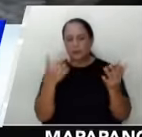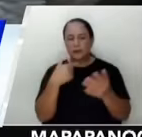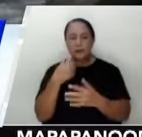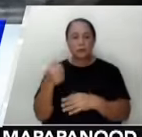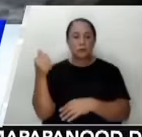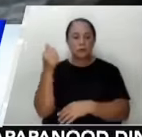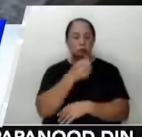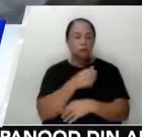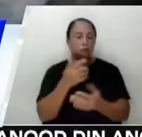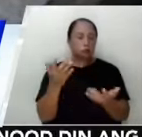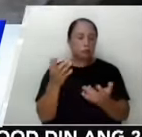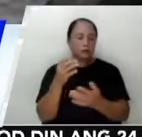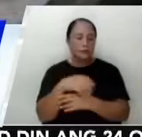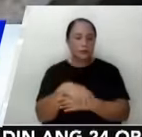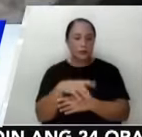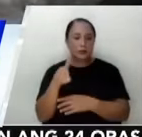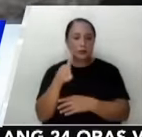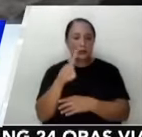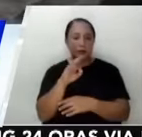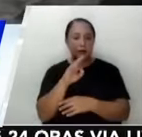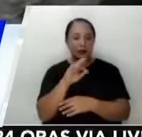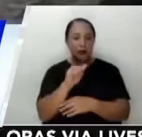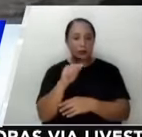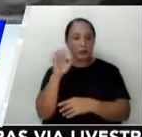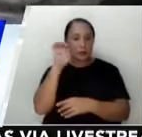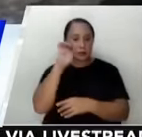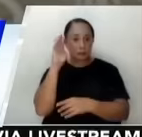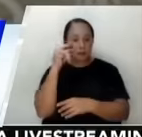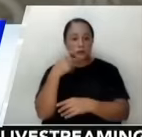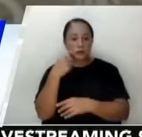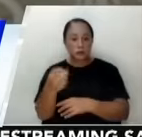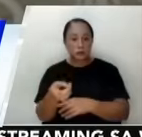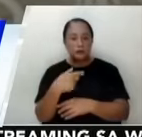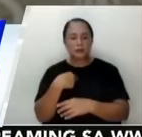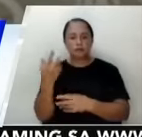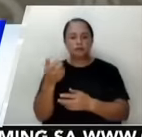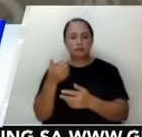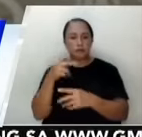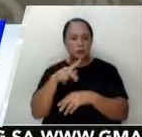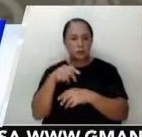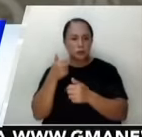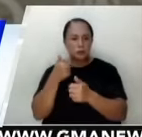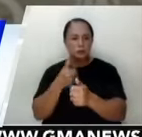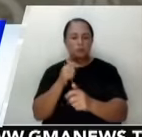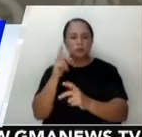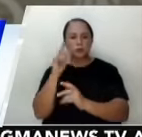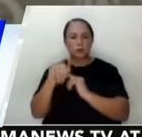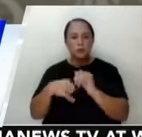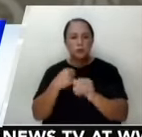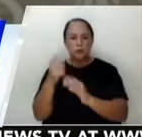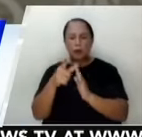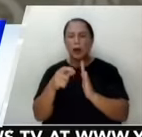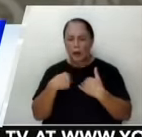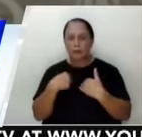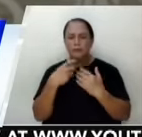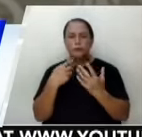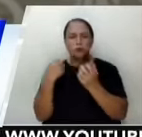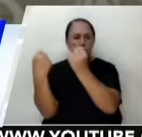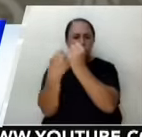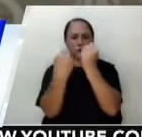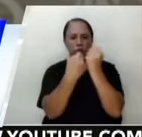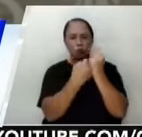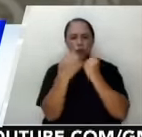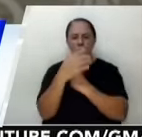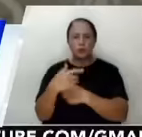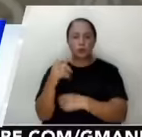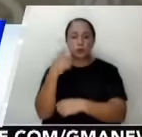magiging consistent ang Pilipinas sa pagsunod sa mga international laws. We had messages of support from over 20 countries,